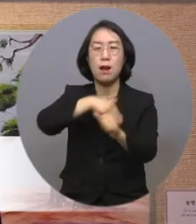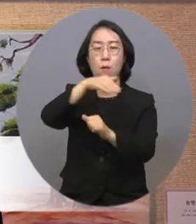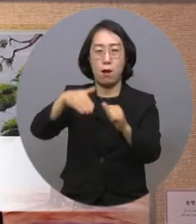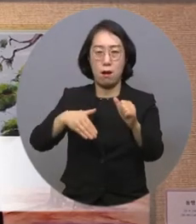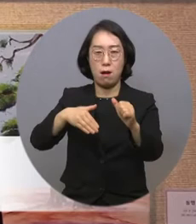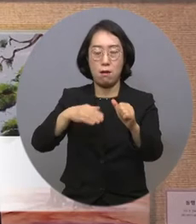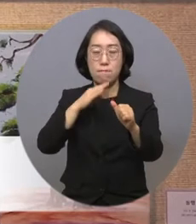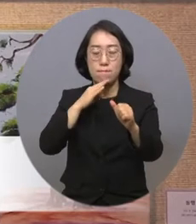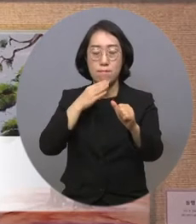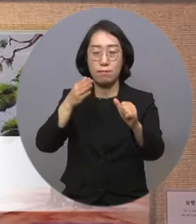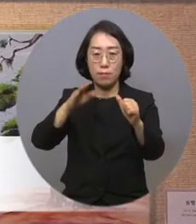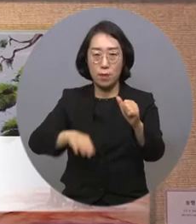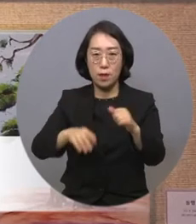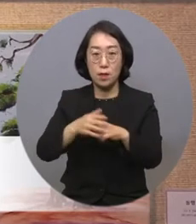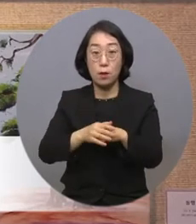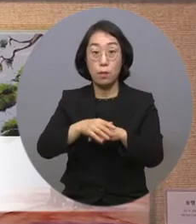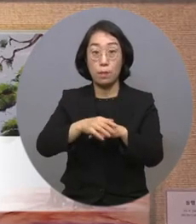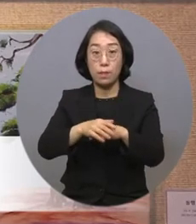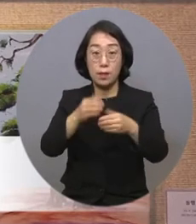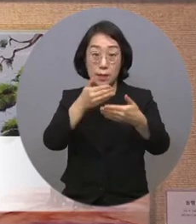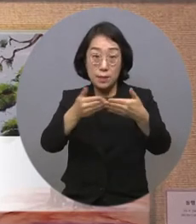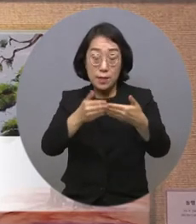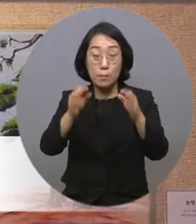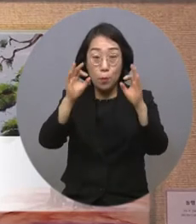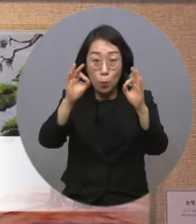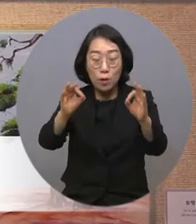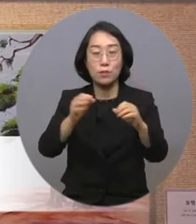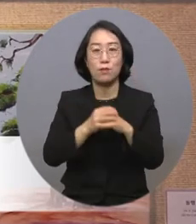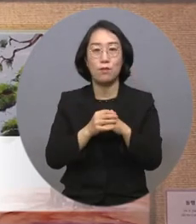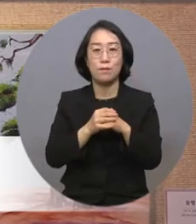보니까 이번 소나무 그림전을 보면서